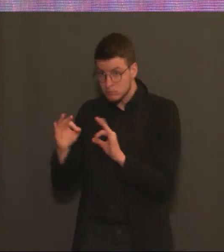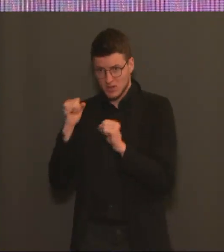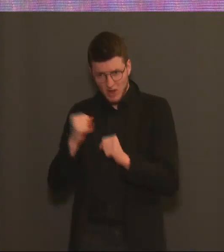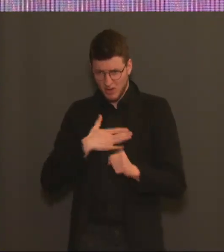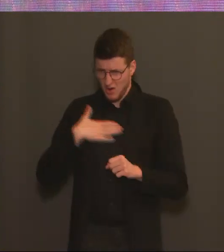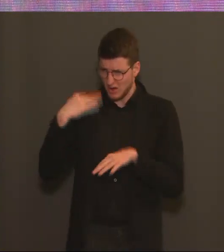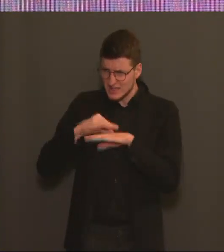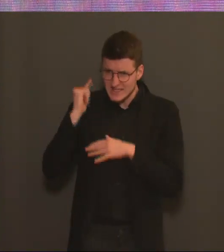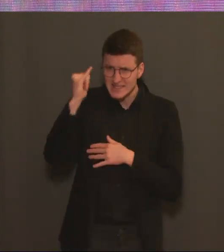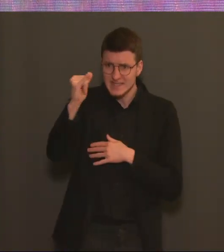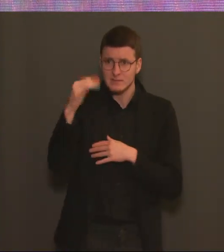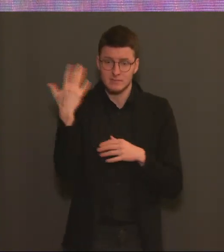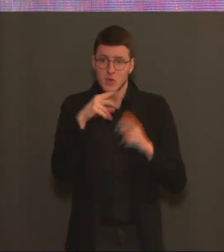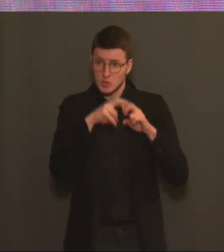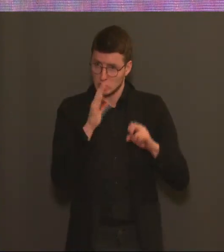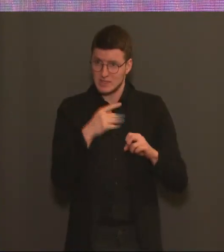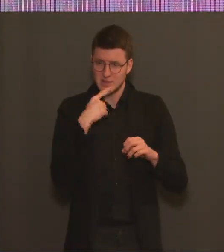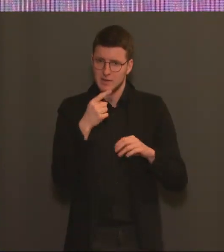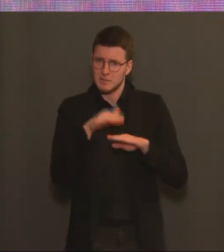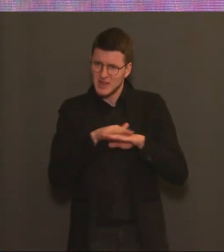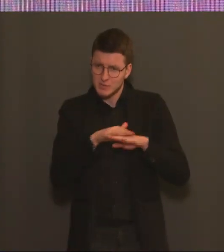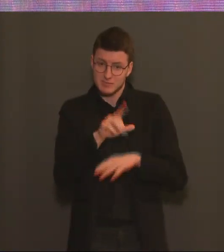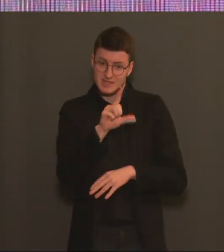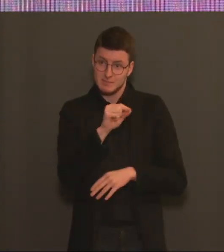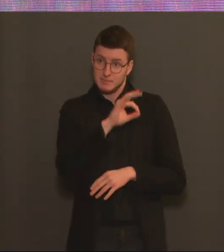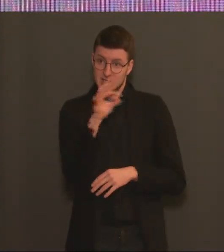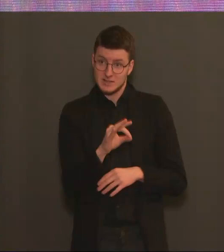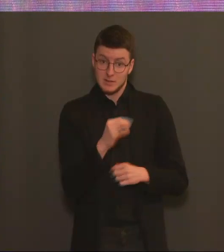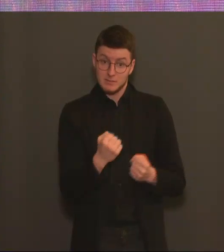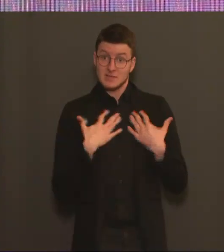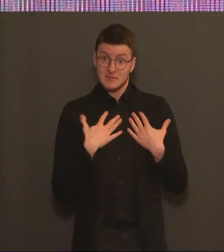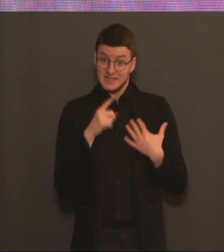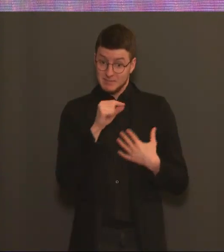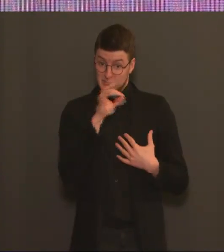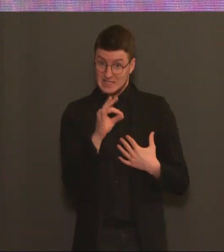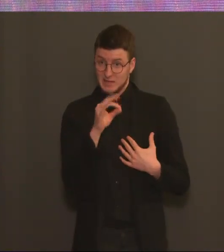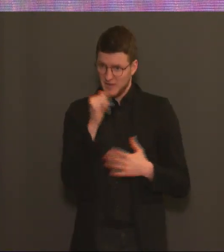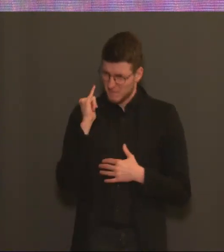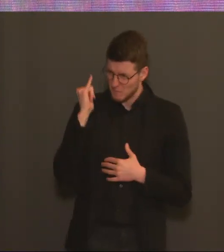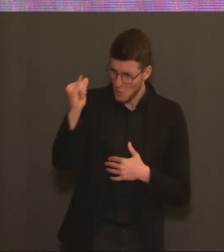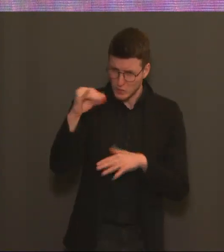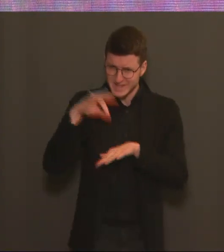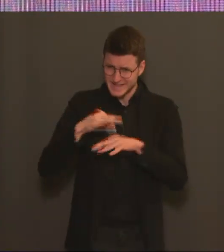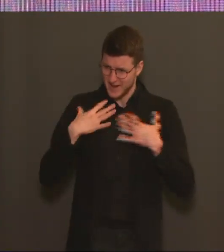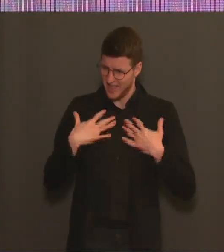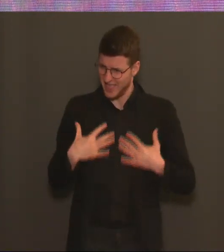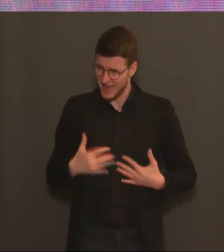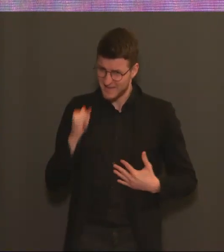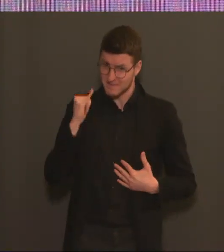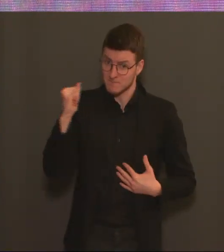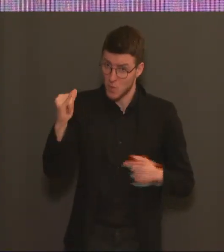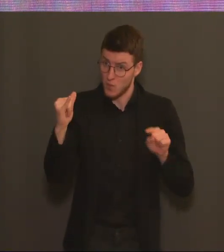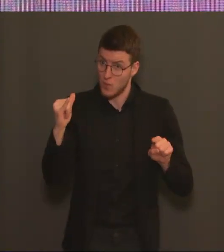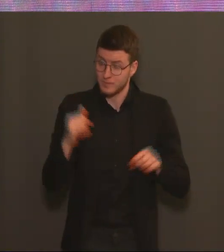minstens 10% van de besmettingen die aanleiding geven tot langdurige klachten. We weten dat het virus mensen in